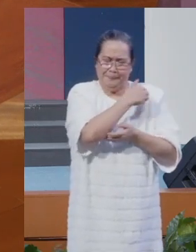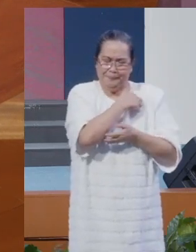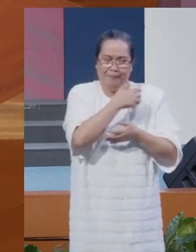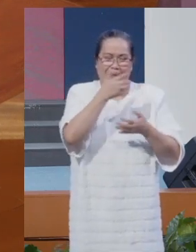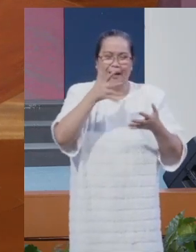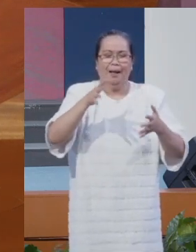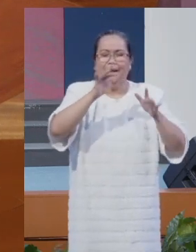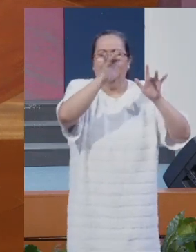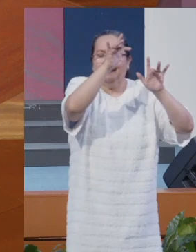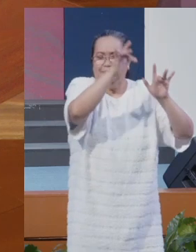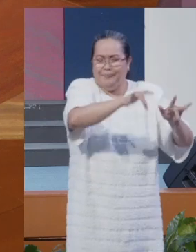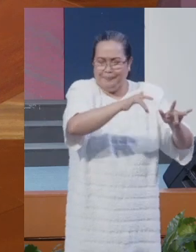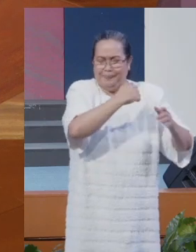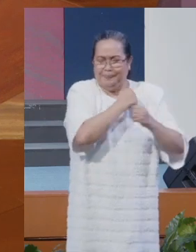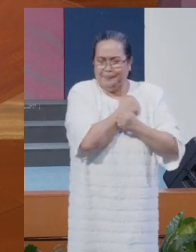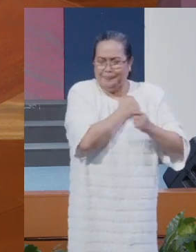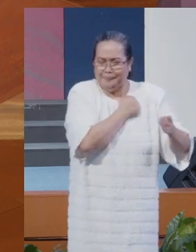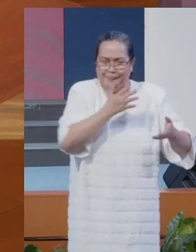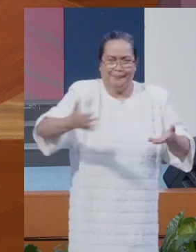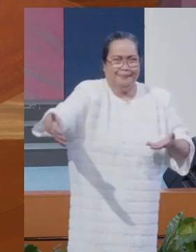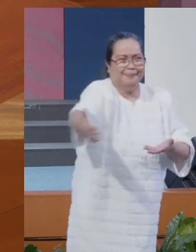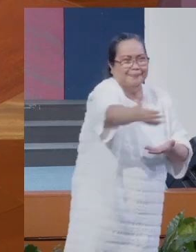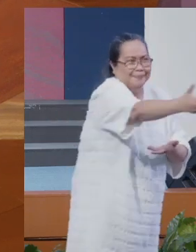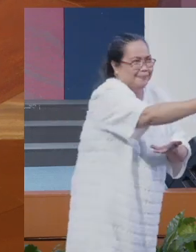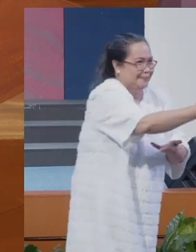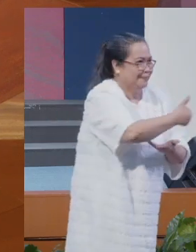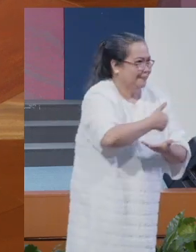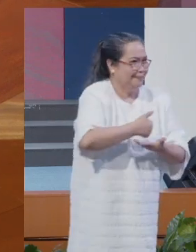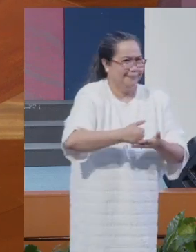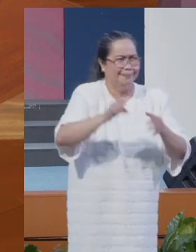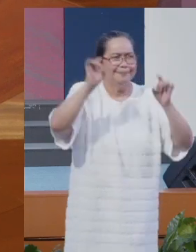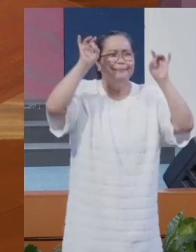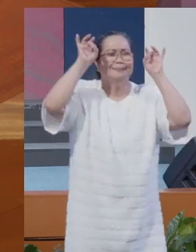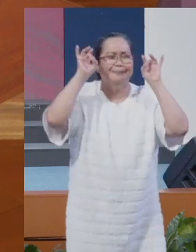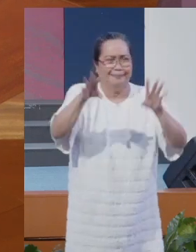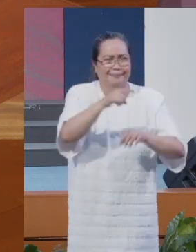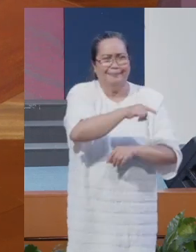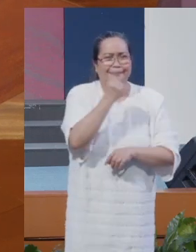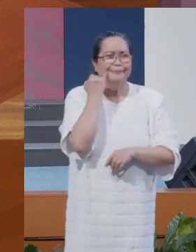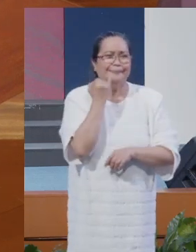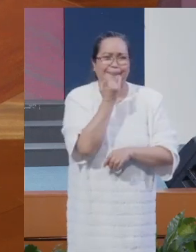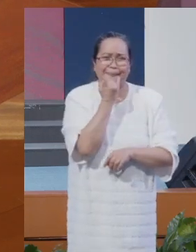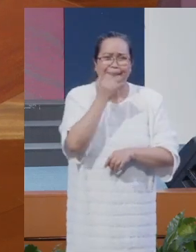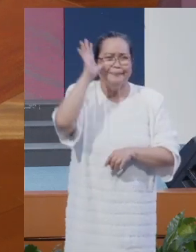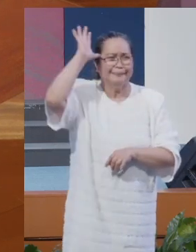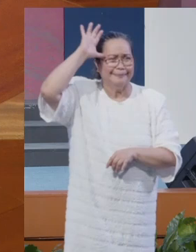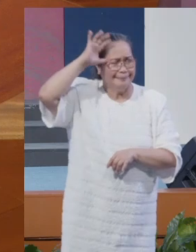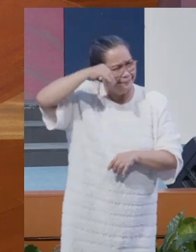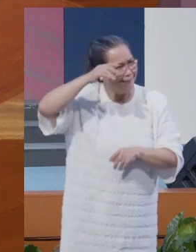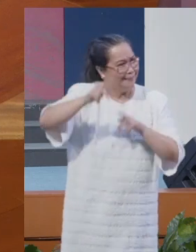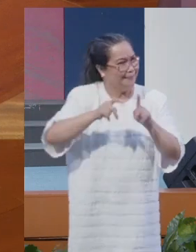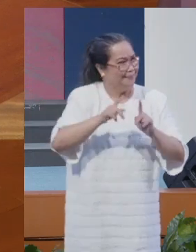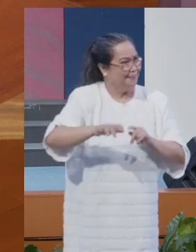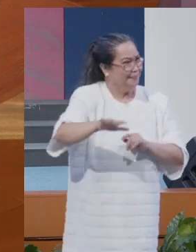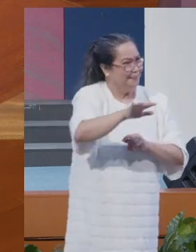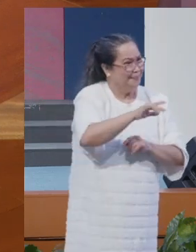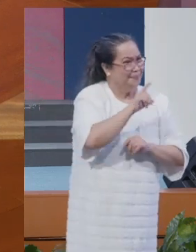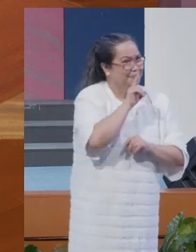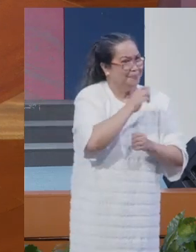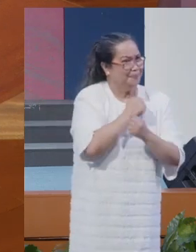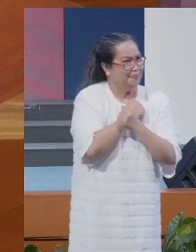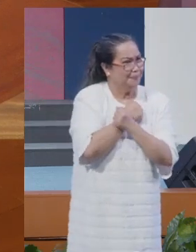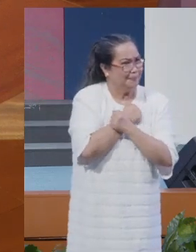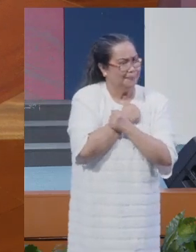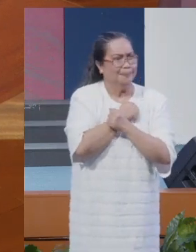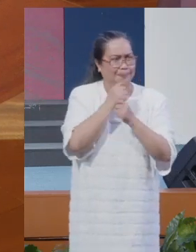you." Yan ang pangako niya. "In overflowing anger, for a moment, I hid my face from you. But with everlasting love, I